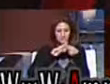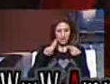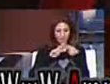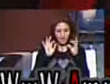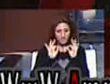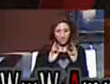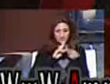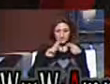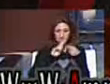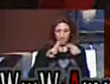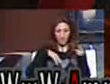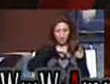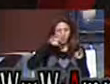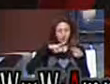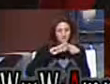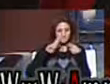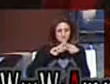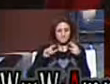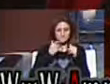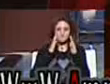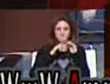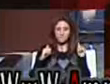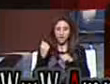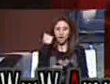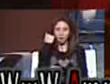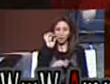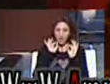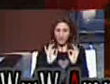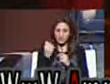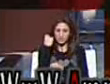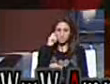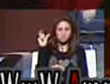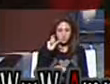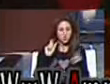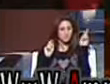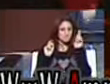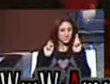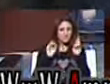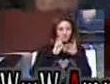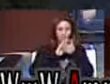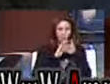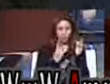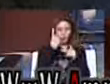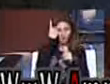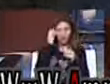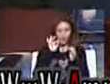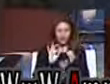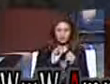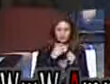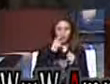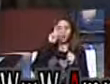الطرق، وتبقى مصر قوية بمسلميها ومسيحيها وإيد واحدة. ربنا سبحانه